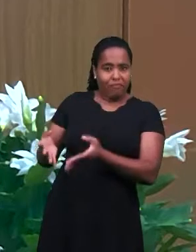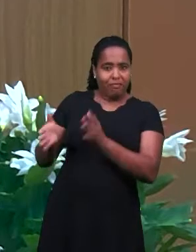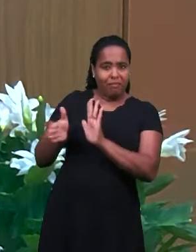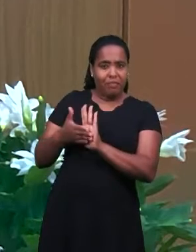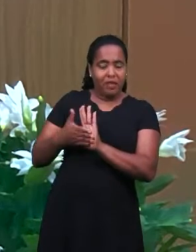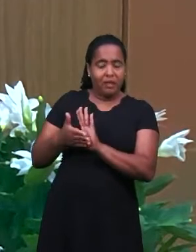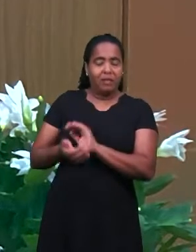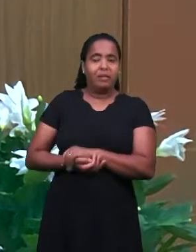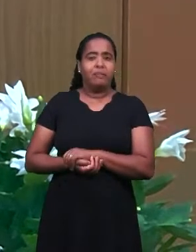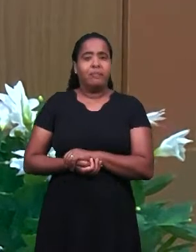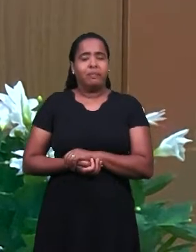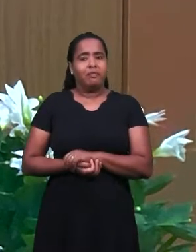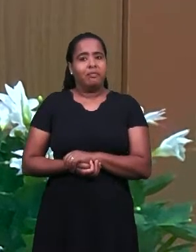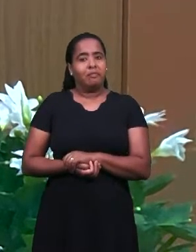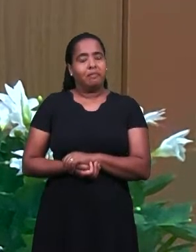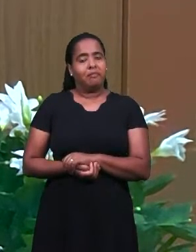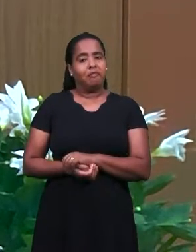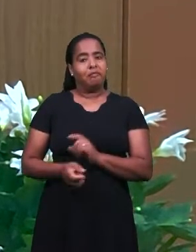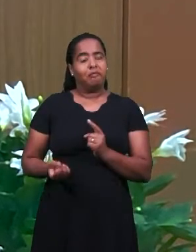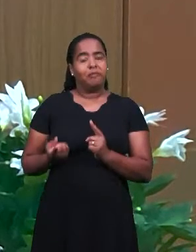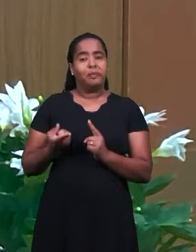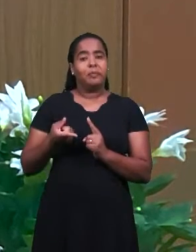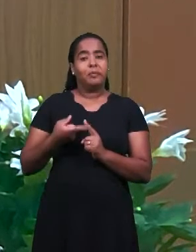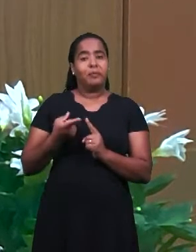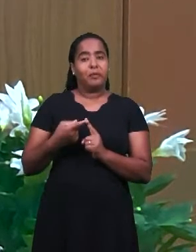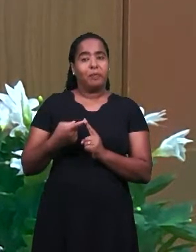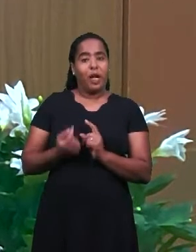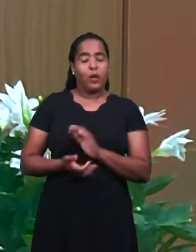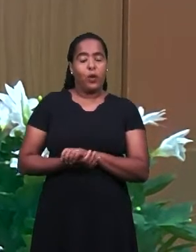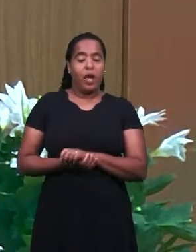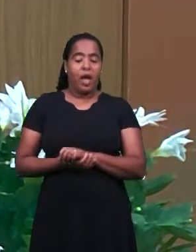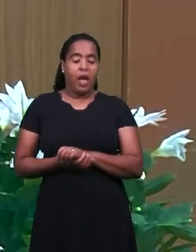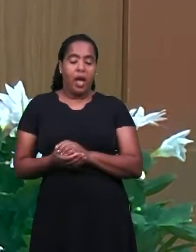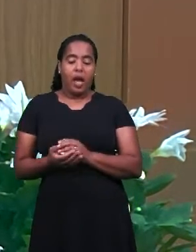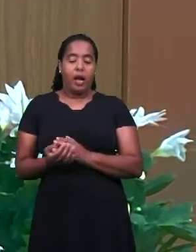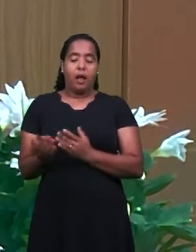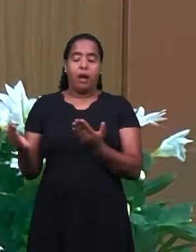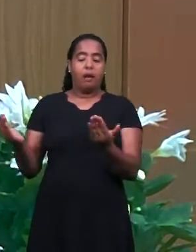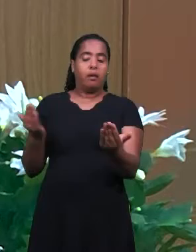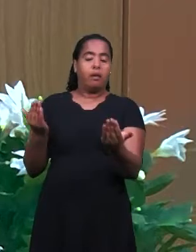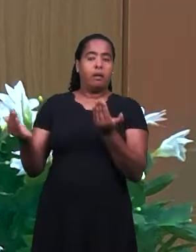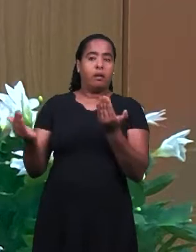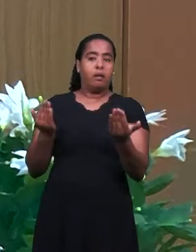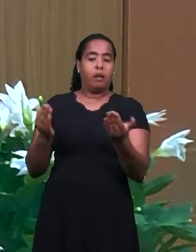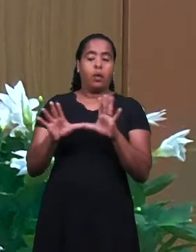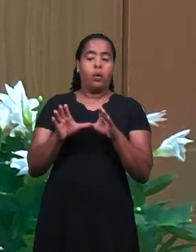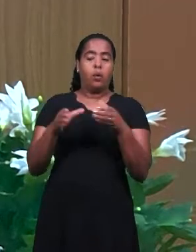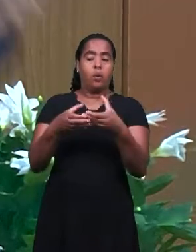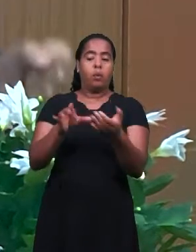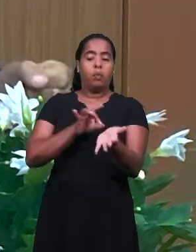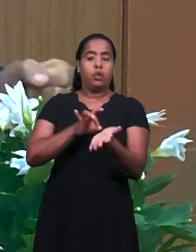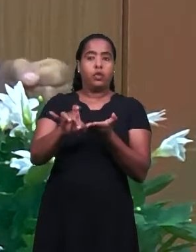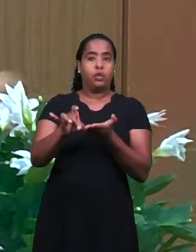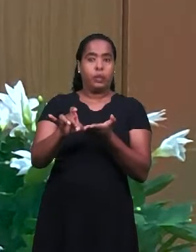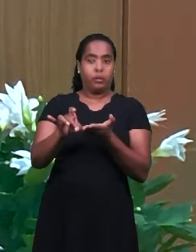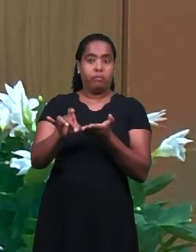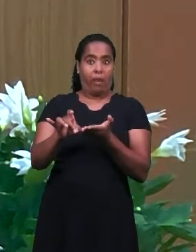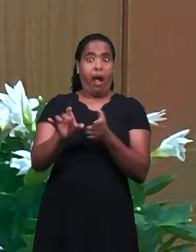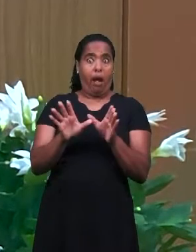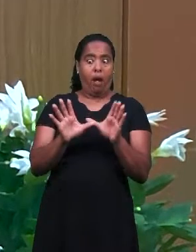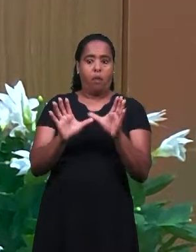Во-первых, он породнился с врагами царства, проекта Божьего, те,